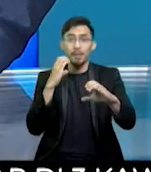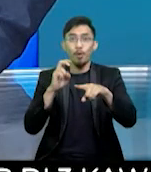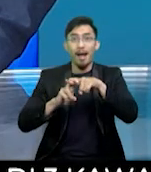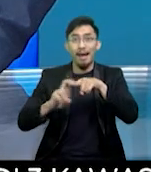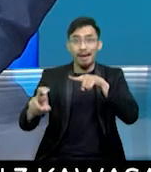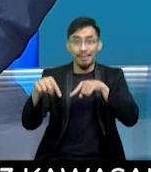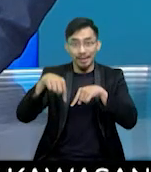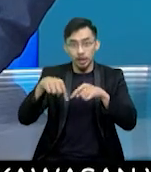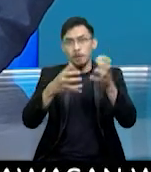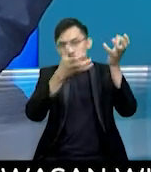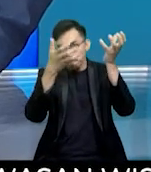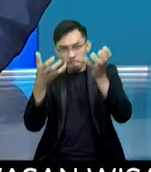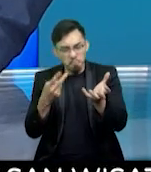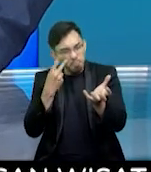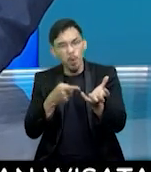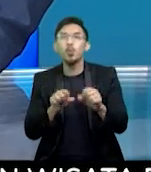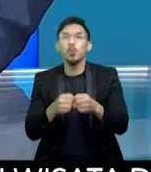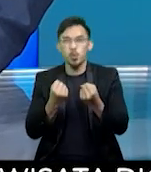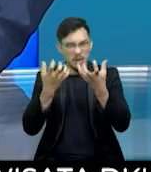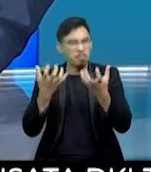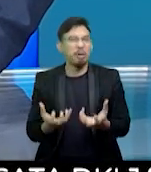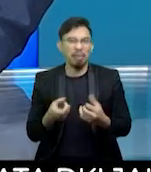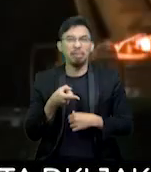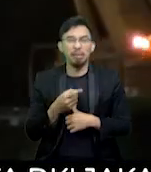dievakuasi dalam kondisi rusak parah